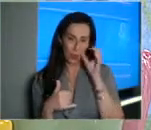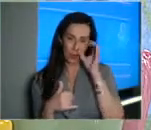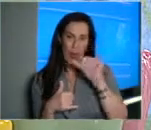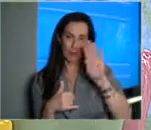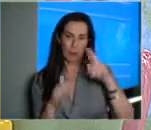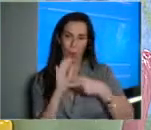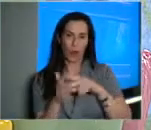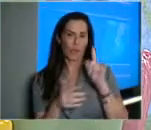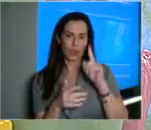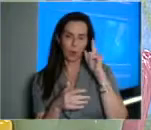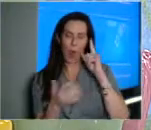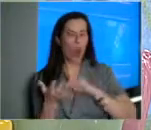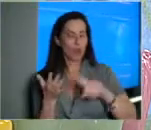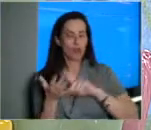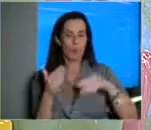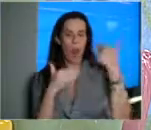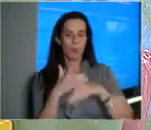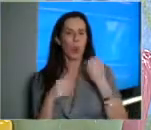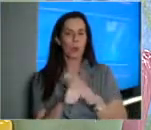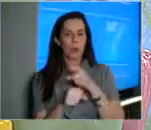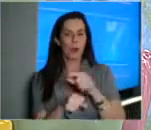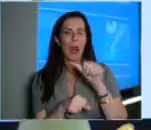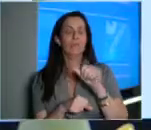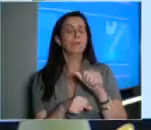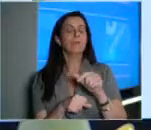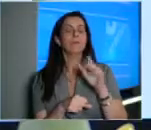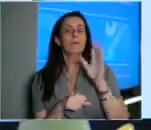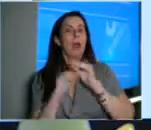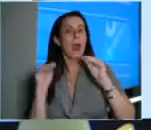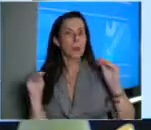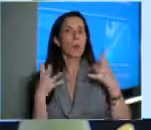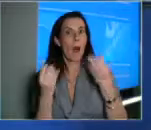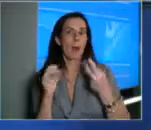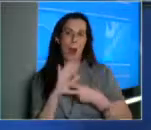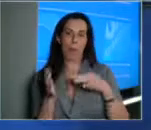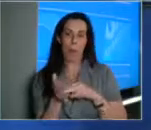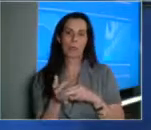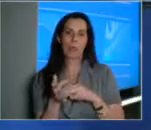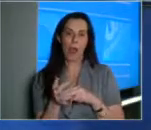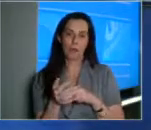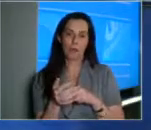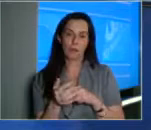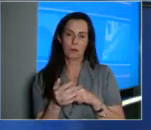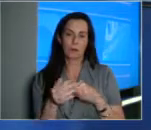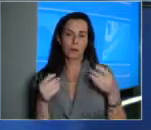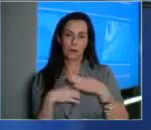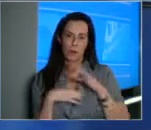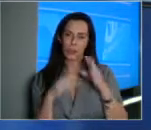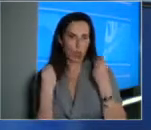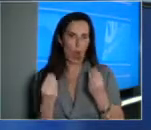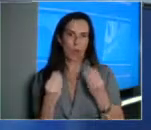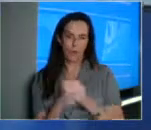בית בפוליטיקה, אבל אני חושב שהחודשים האחרונים עושים להם אלף בית וגם ג' ד' בפוליטיקה. נכון. מבחינתי זה